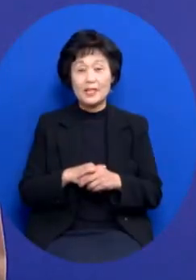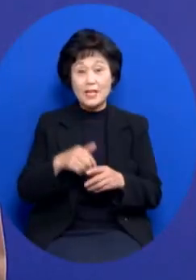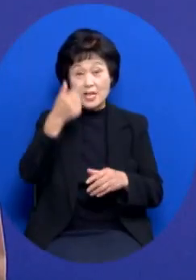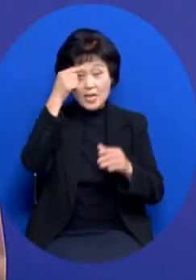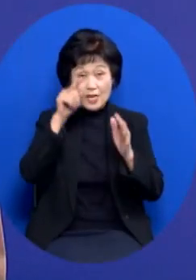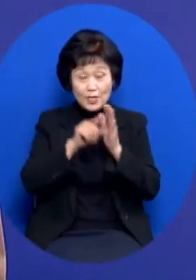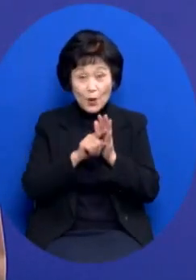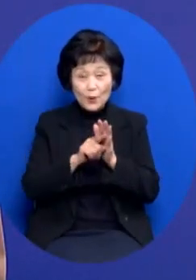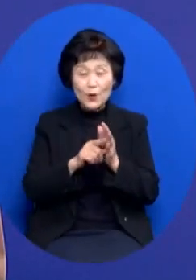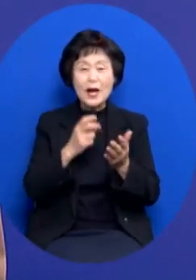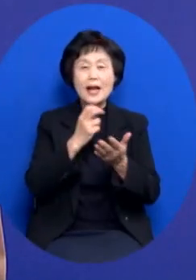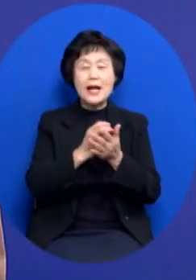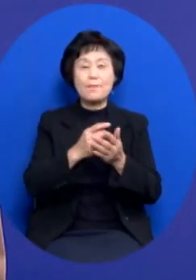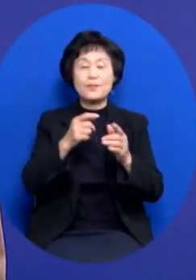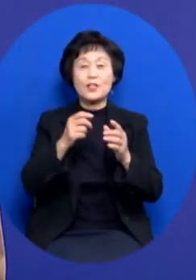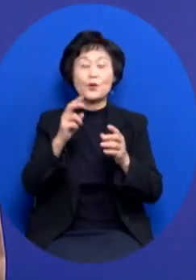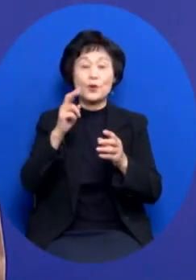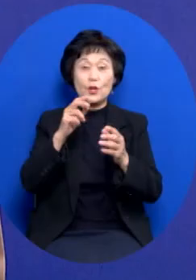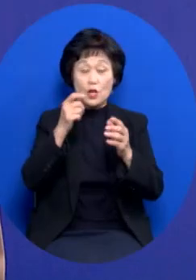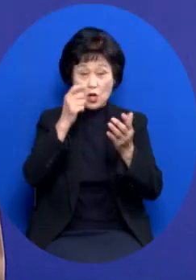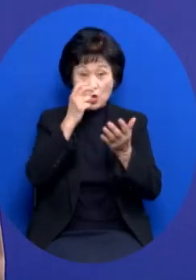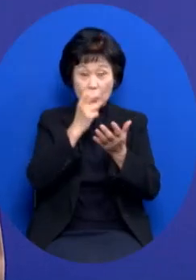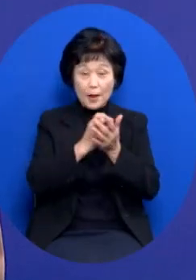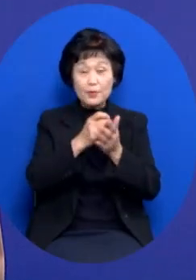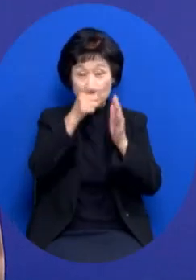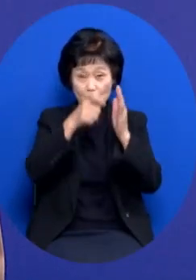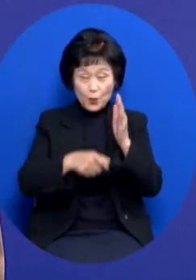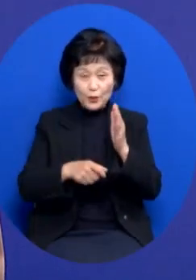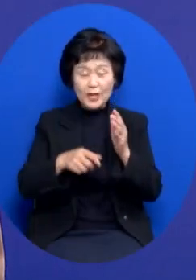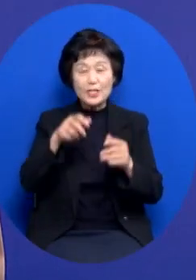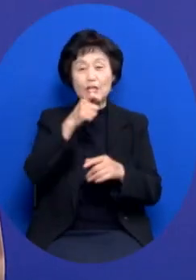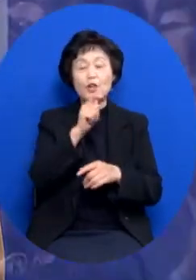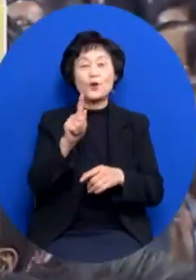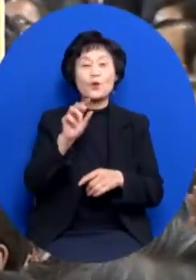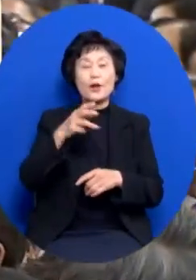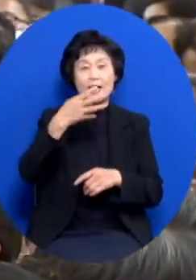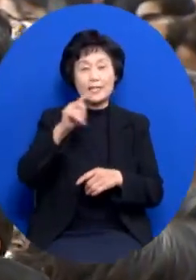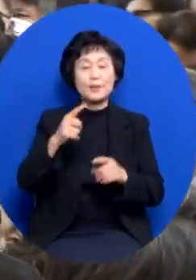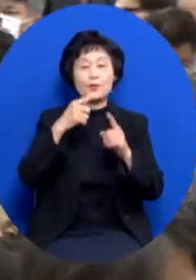기독교 대한감리회 35회 총회가 광림교회에서 개회했습니다.